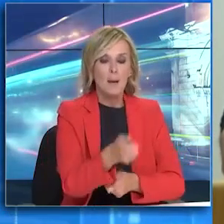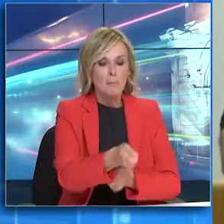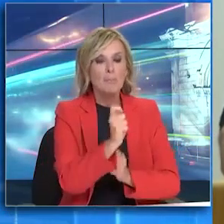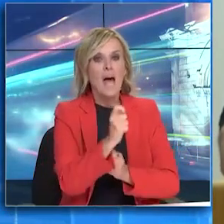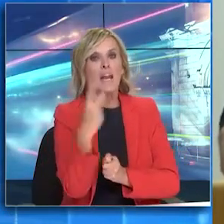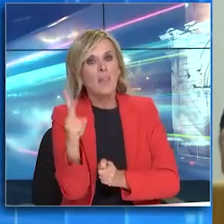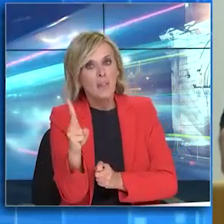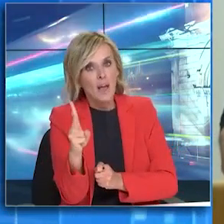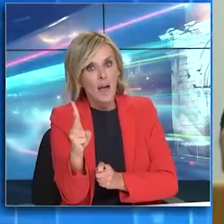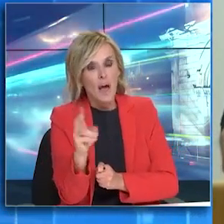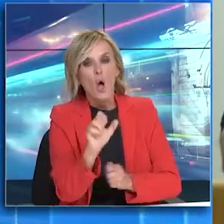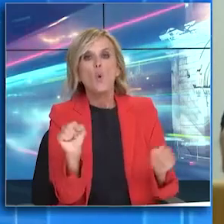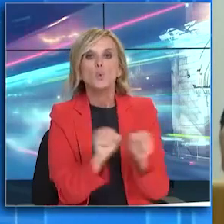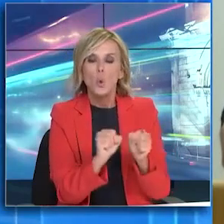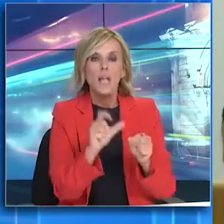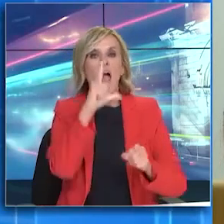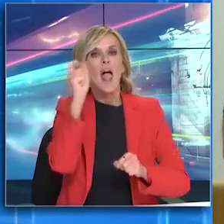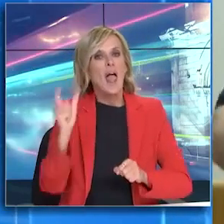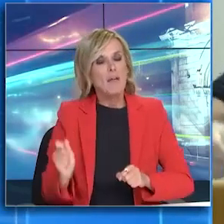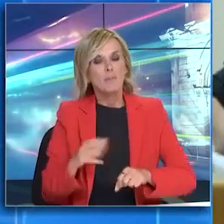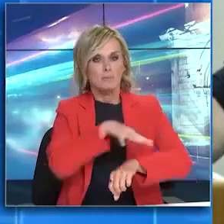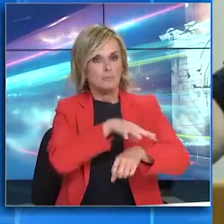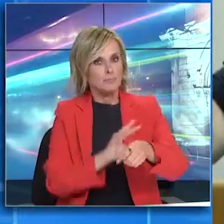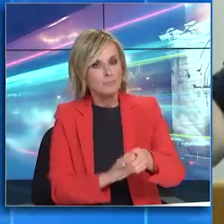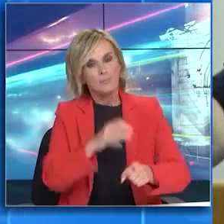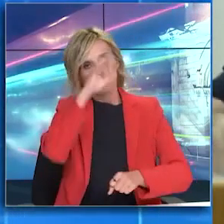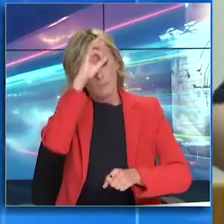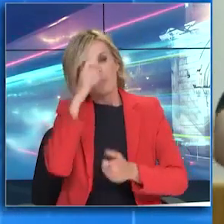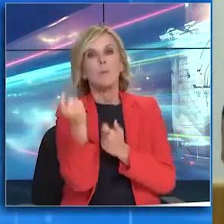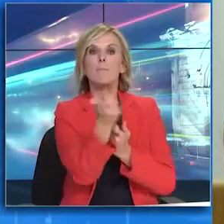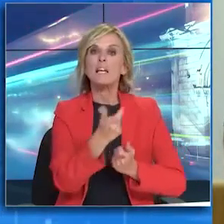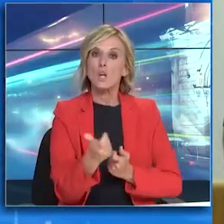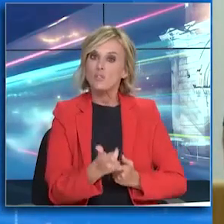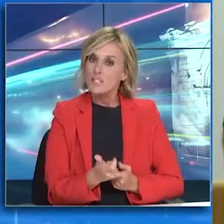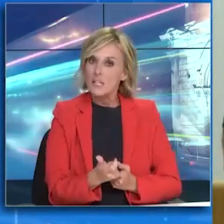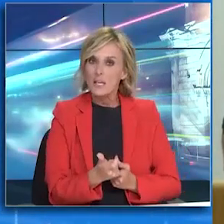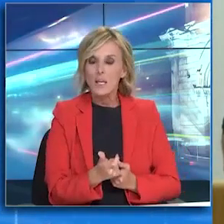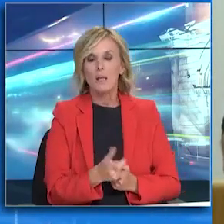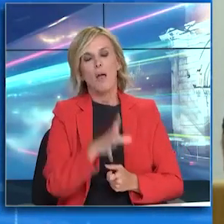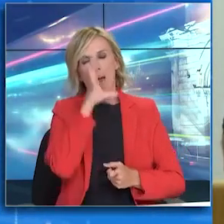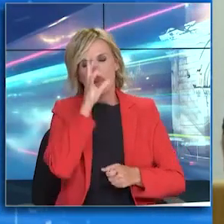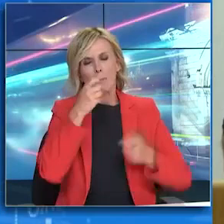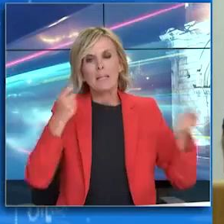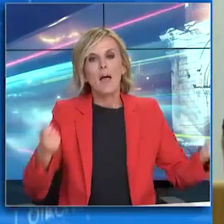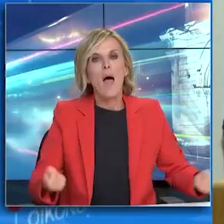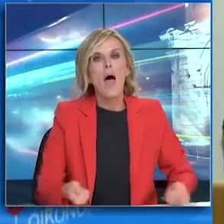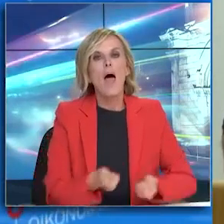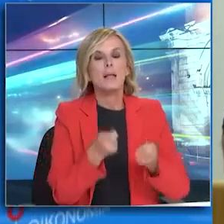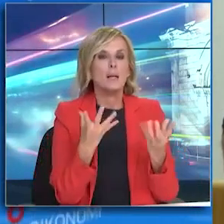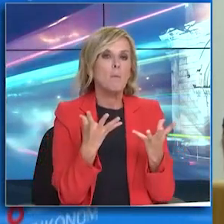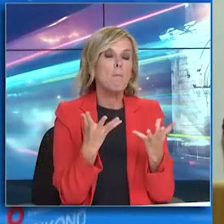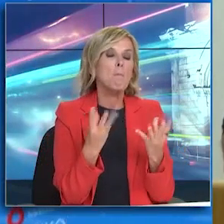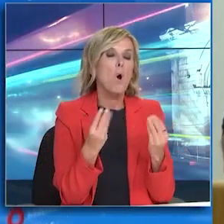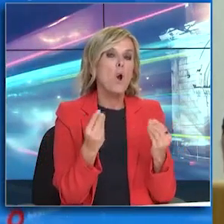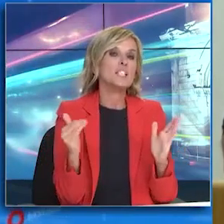Το λιμενικό σώμα, η αστυνομία και οι πυροσβεστικοί έχουν πραγματοποιήσει μεγάλο αριθμό διασώσεων.